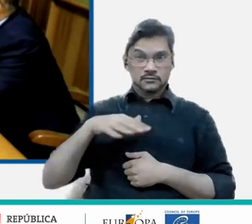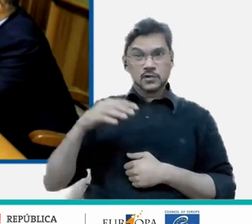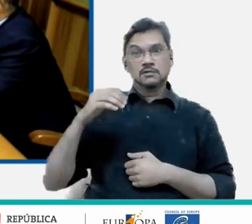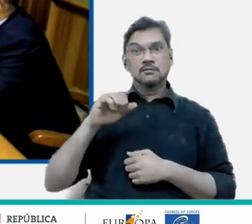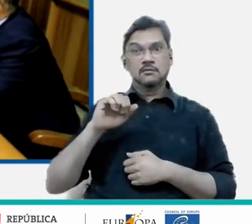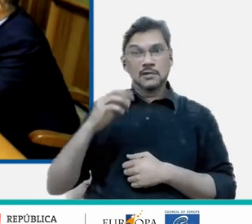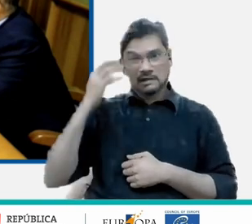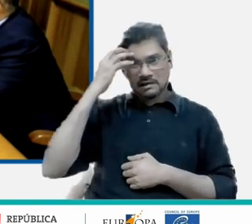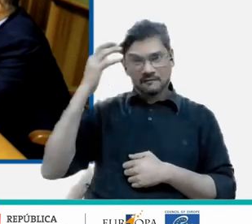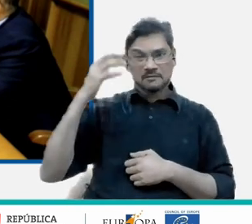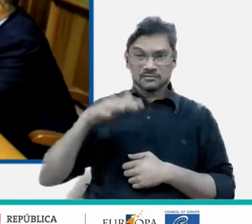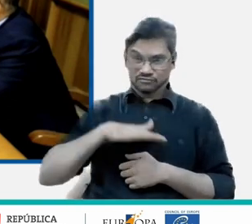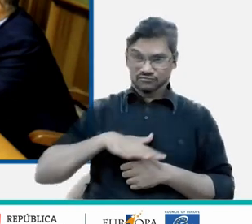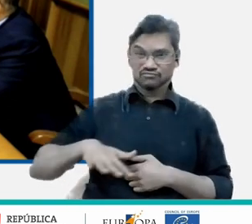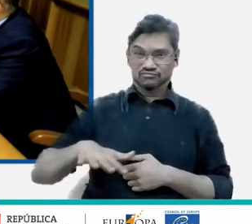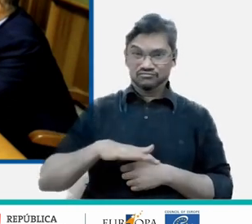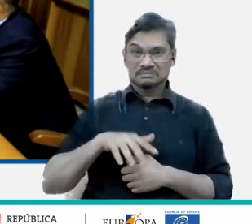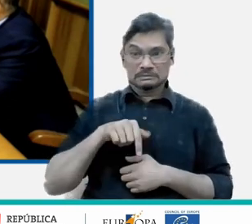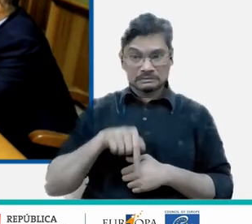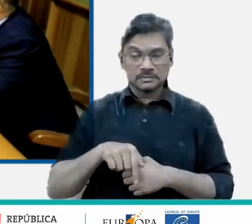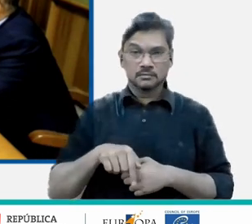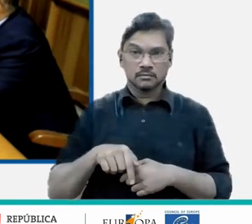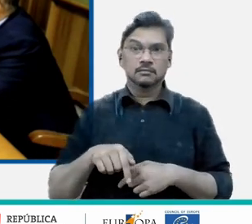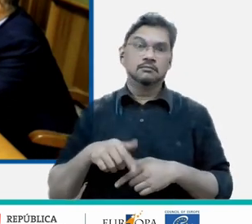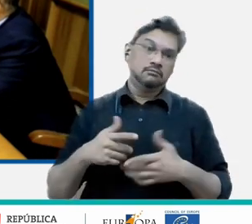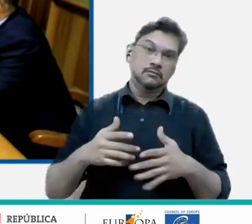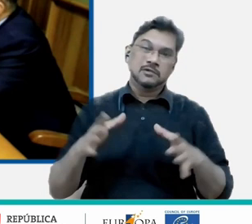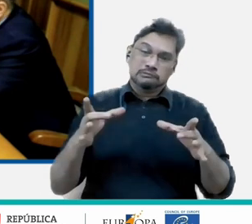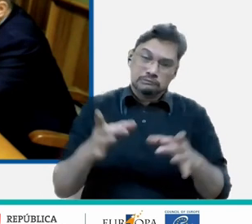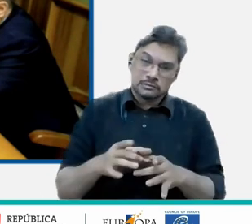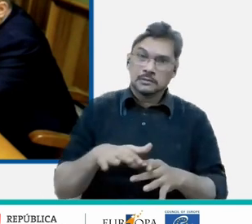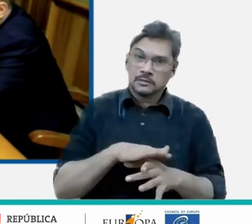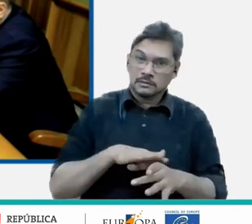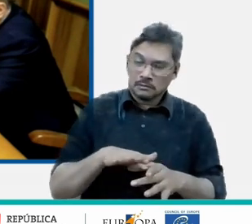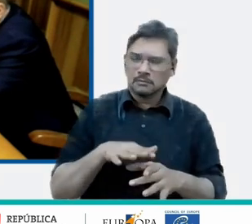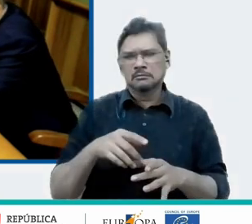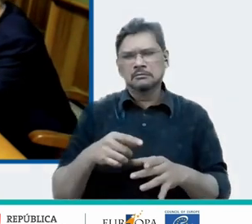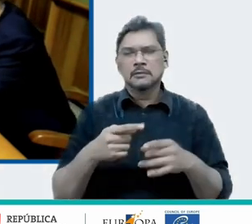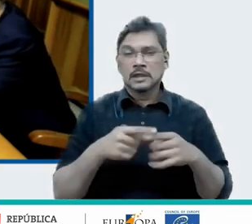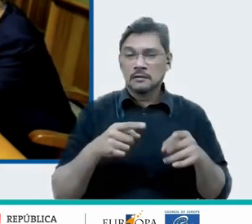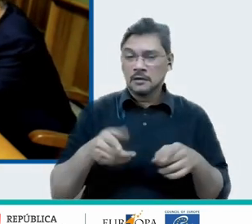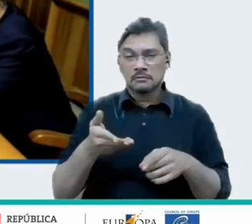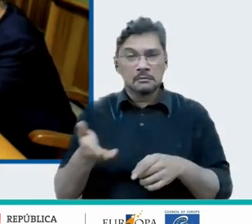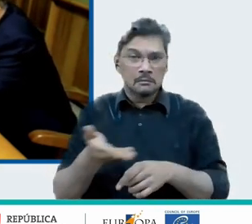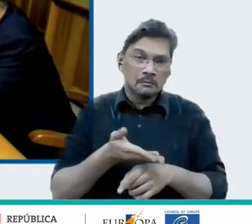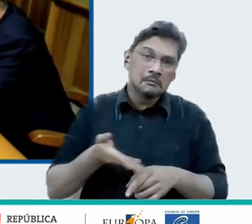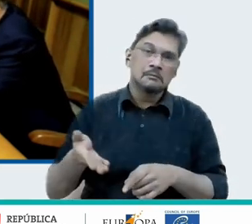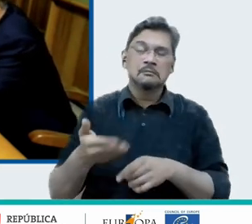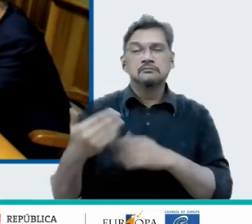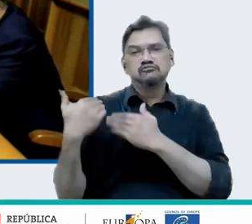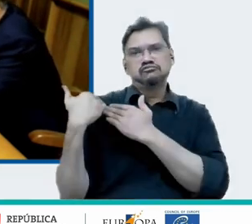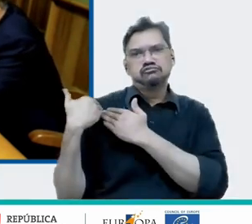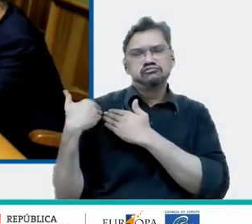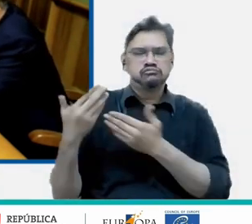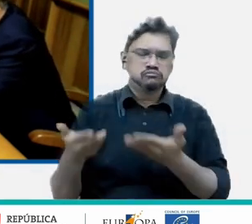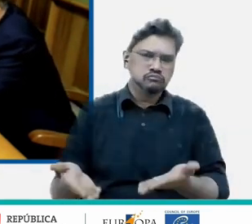риском стихийных бедствий. Создание устойчивых городов означает принятие